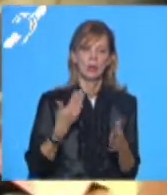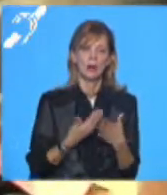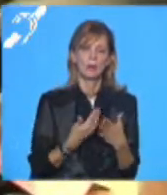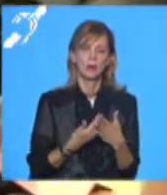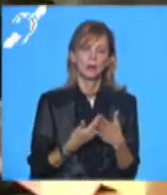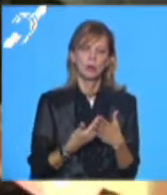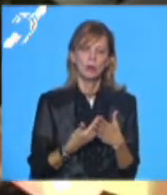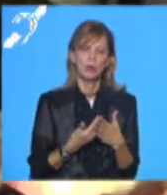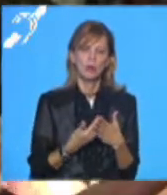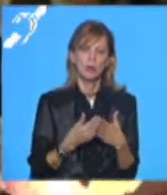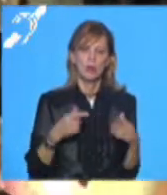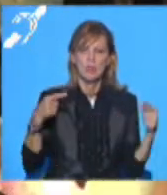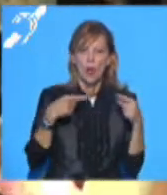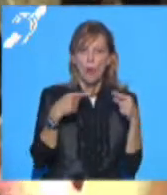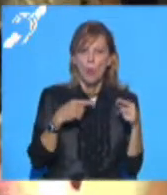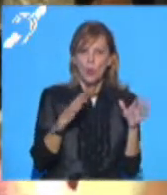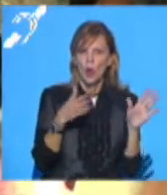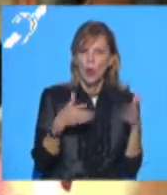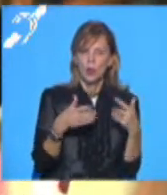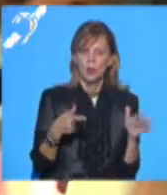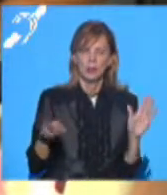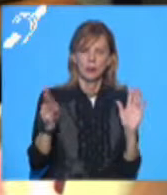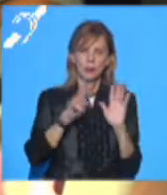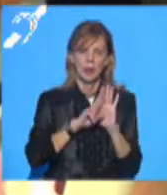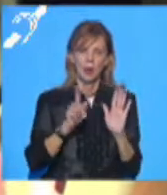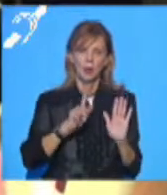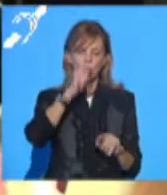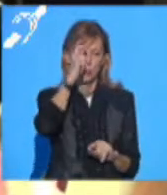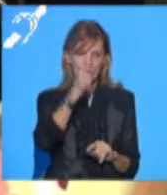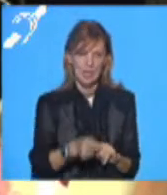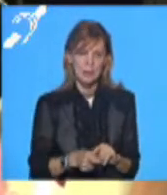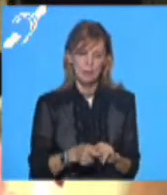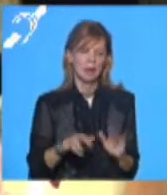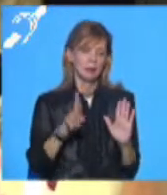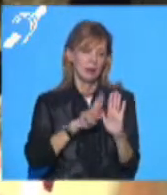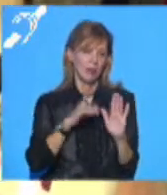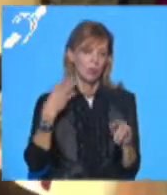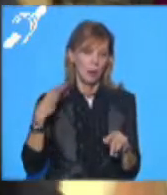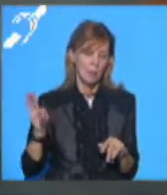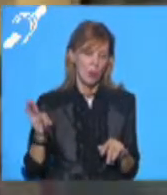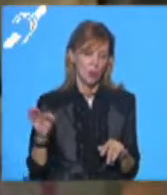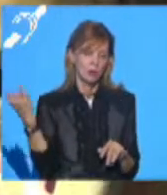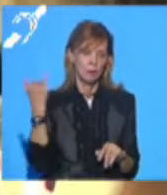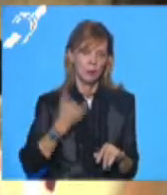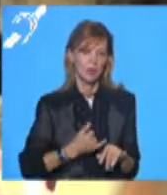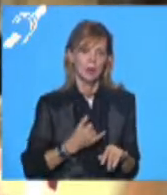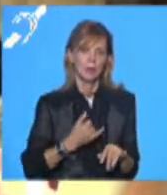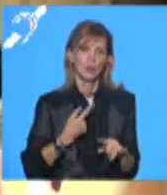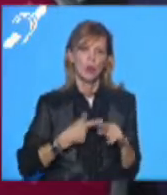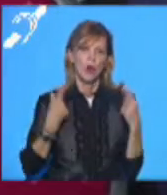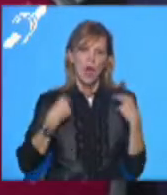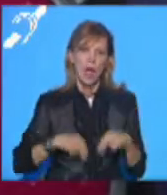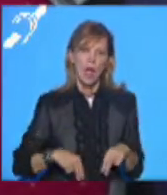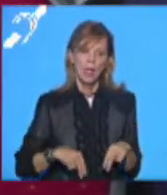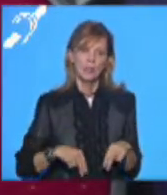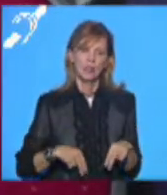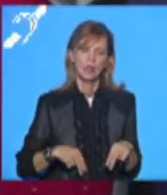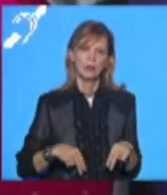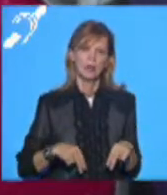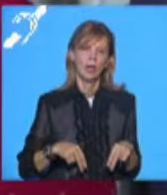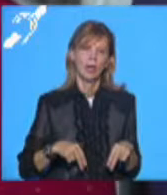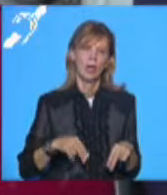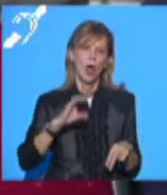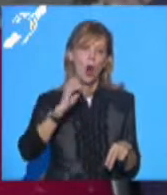opune oricăror reguli în modă și în absolut orice. Venim cu o colecție formată din rochii de